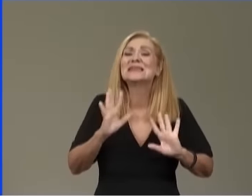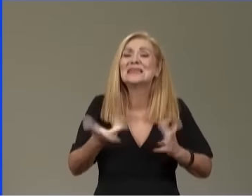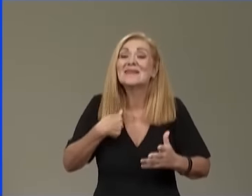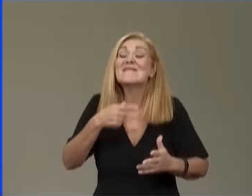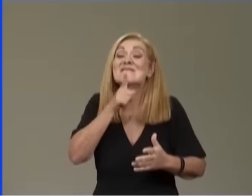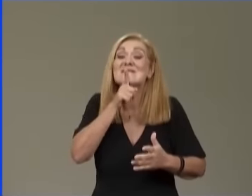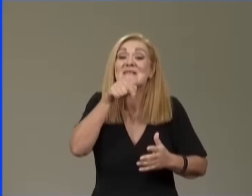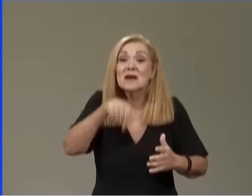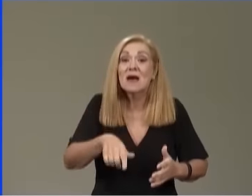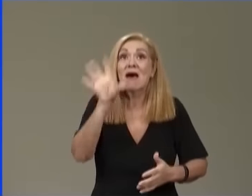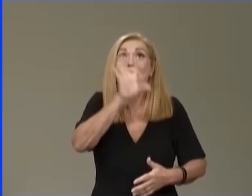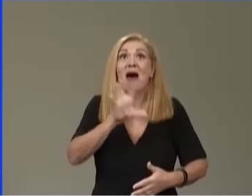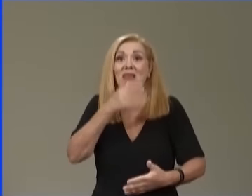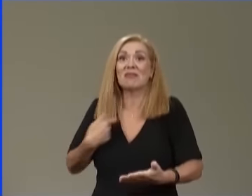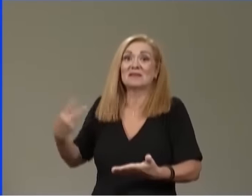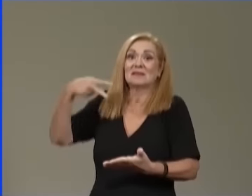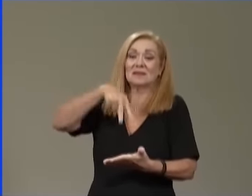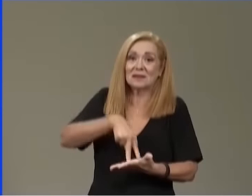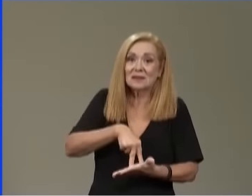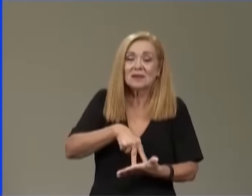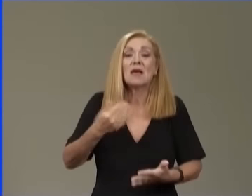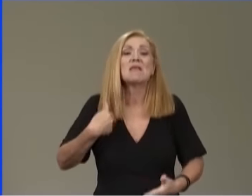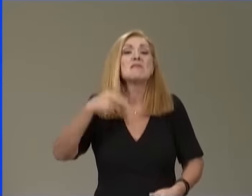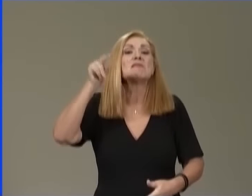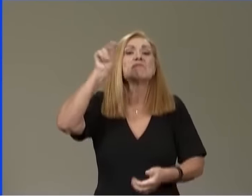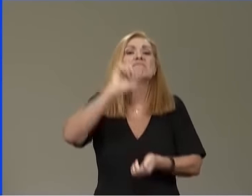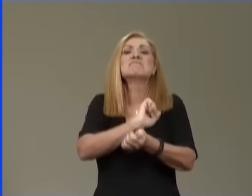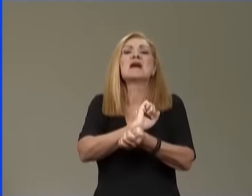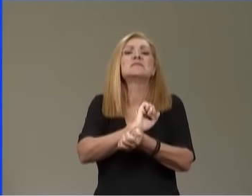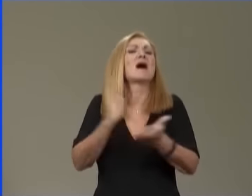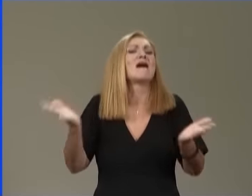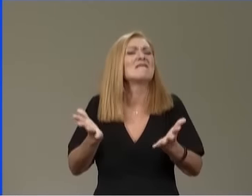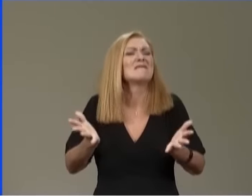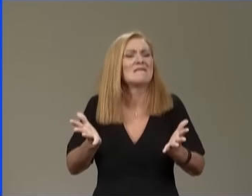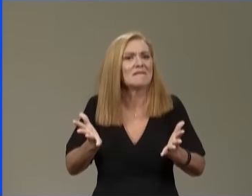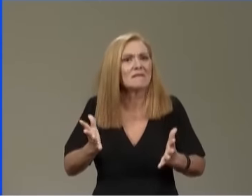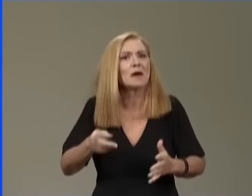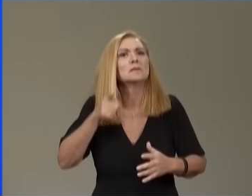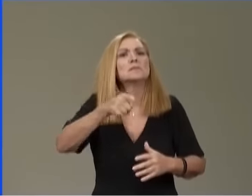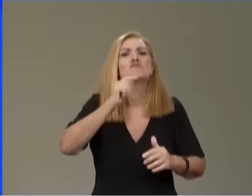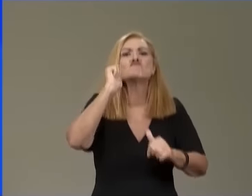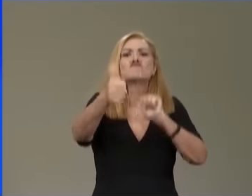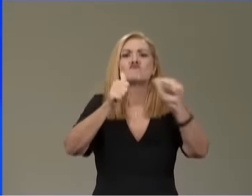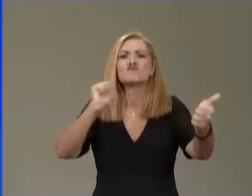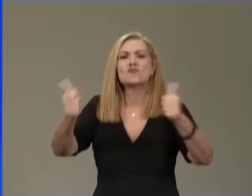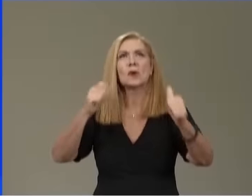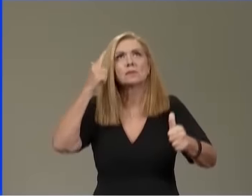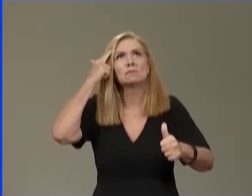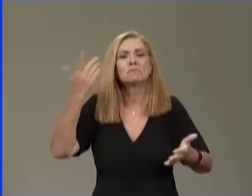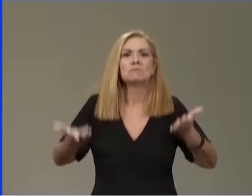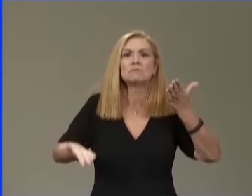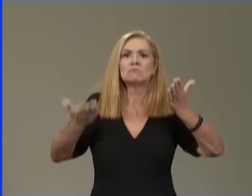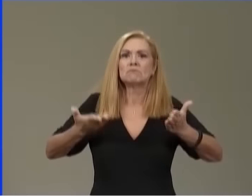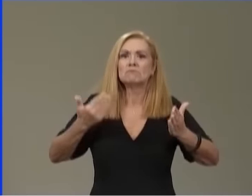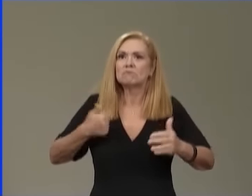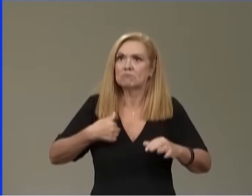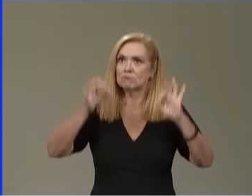βήμα και ποιες δεσμεύσεις αναλάμβανα. Και ας κρίνετε εσείς πόσο συνεπής